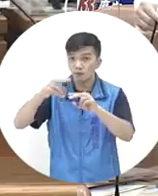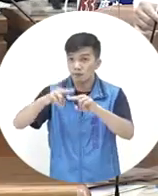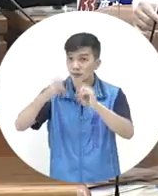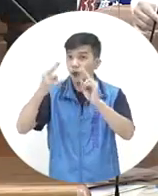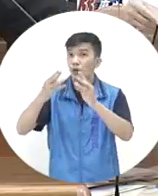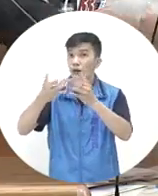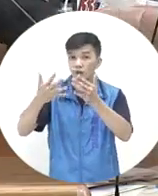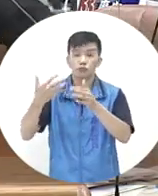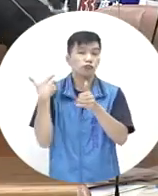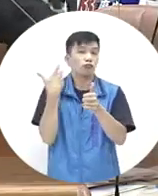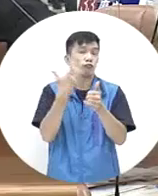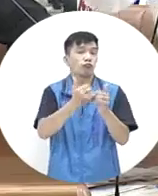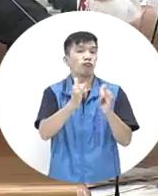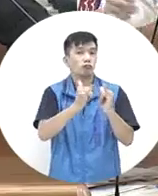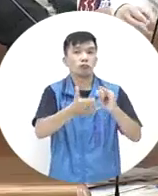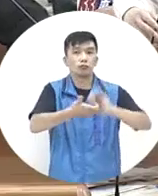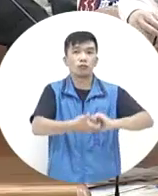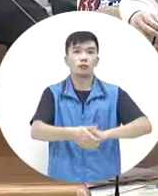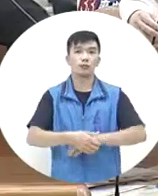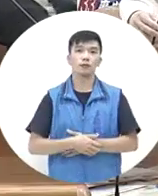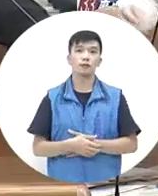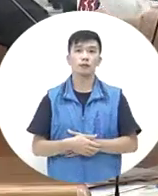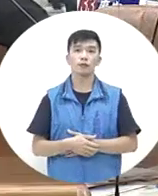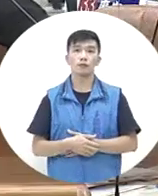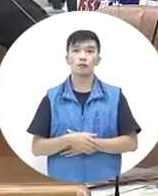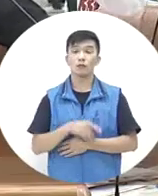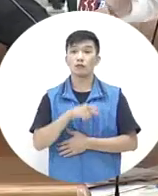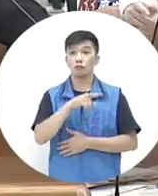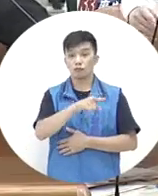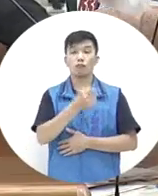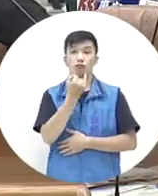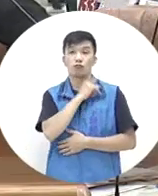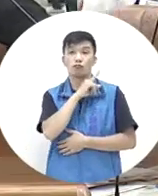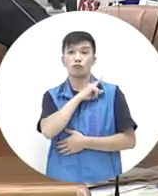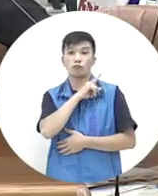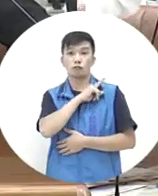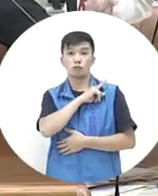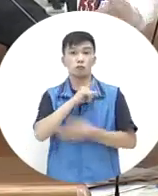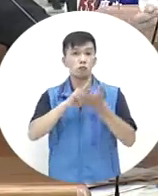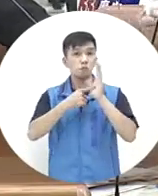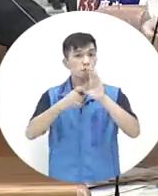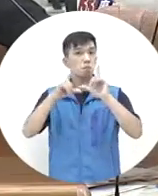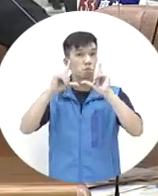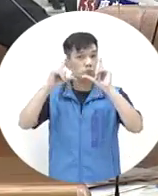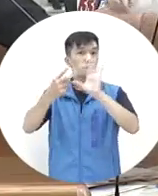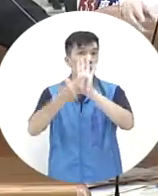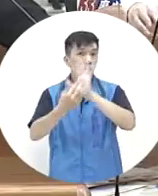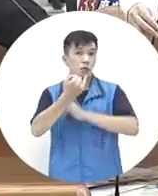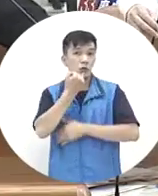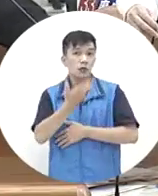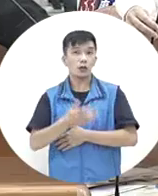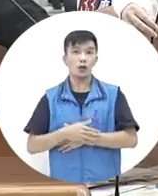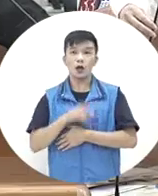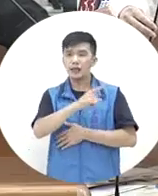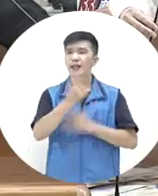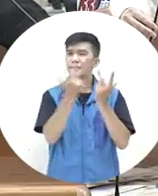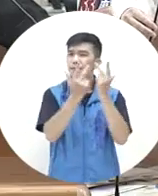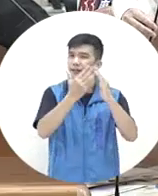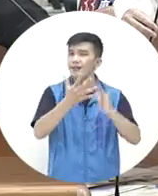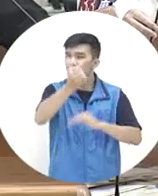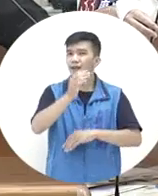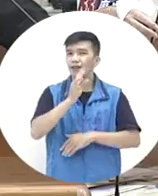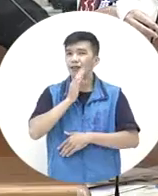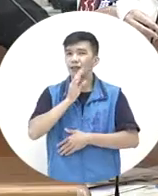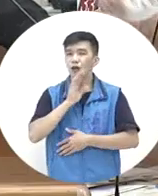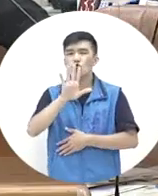重民意。 尊重民意，你也是一个意见领袖啊，你也可以发表意见啊，尤其你不是路人甲，你是新北市市长欸。 那我已经讲得很清